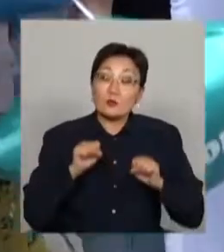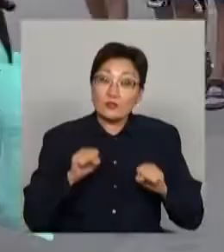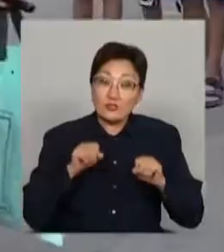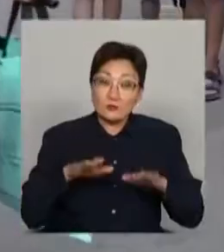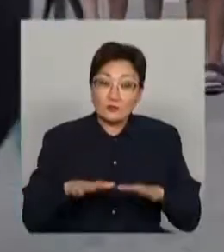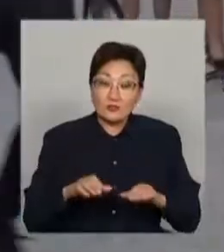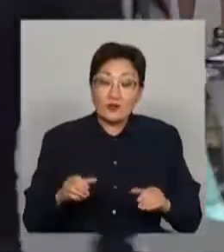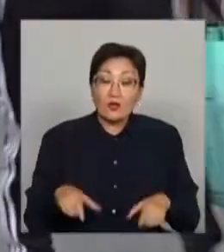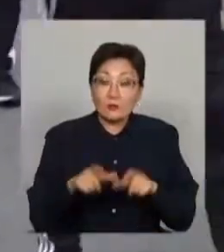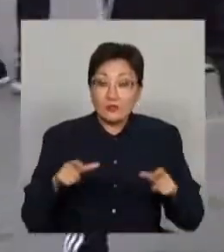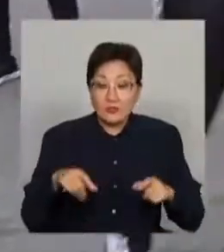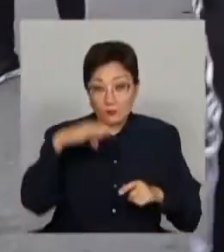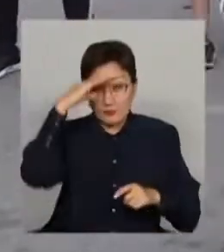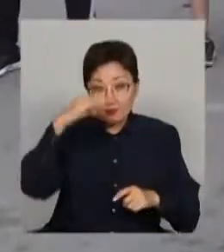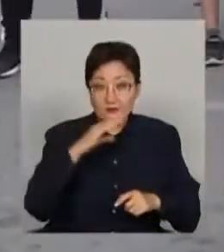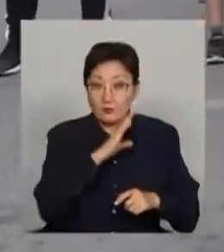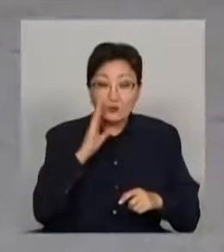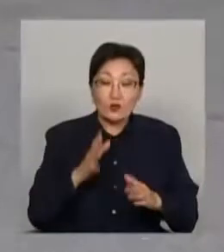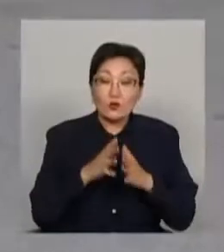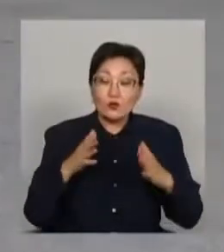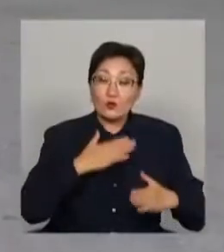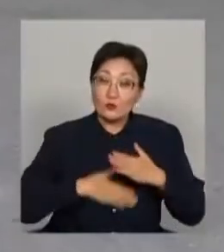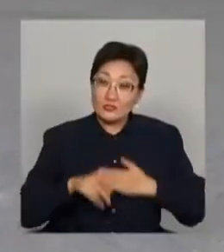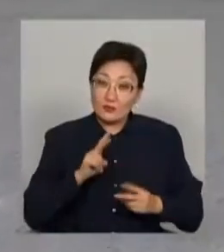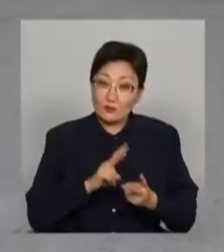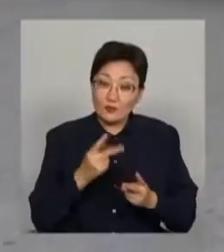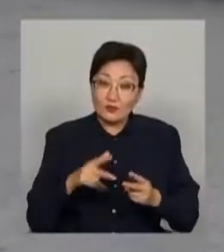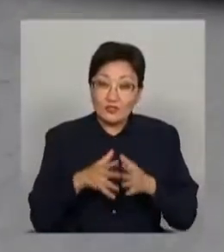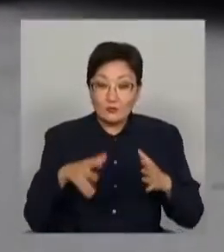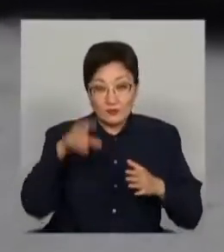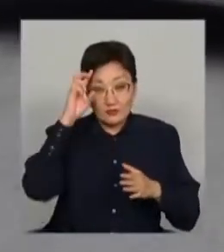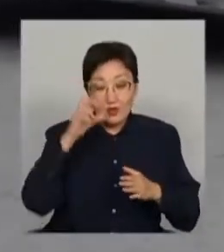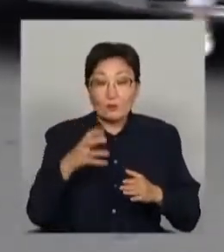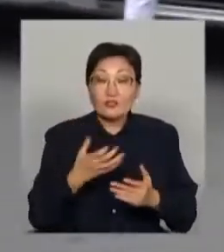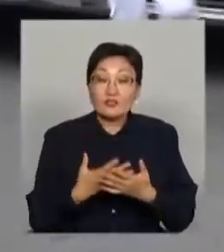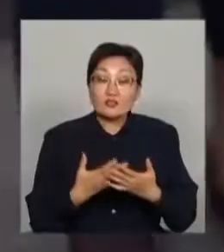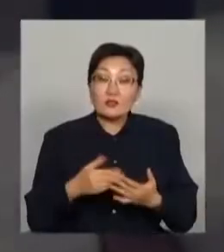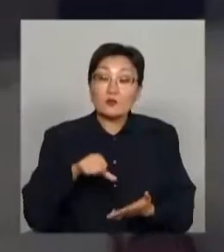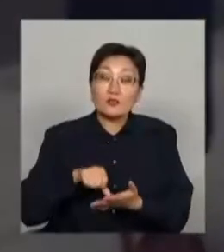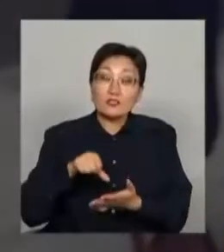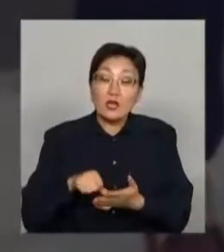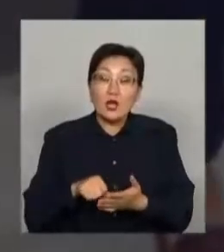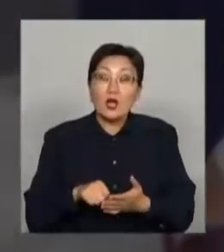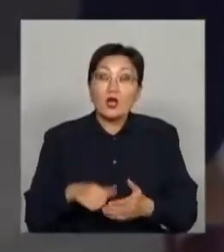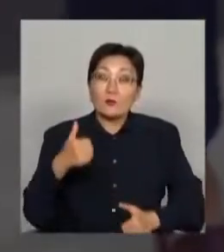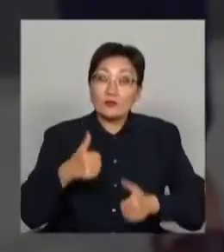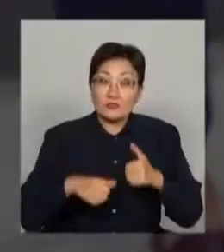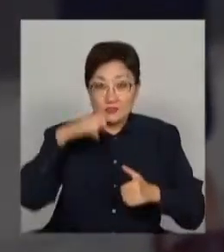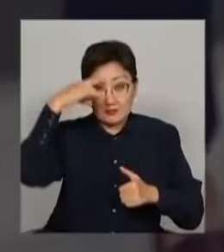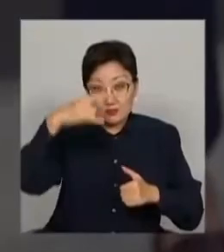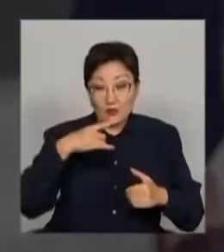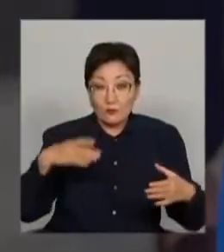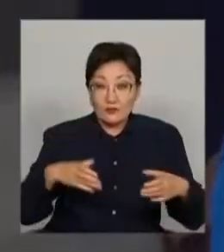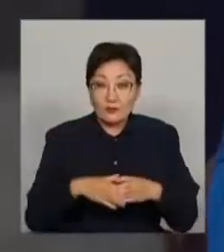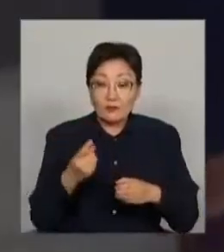жергілікті жанкүйерлері мен ата-аналар зор қуанышпен күтіп алды. Әлемнің 30-дан астам елінен 500-ге жуық өкіл қатысқан байрақты додада Қазақстан құрамасы